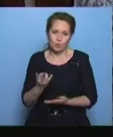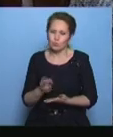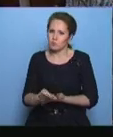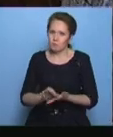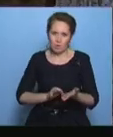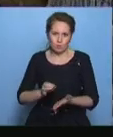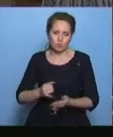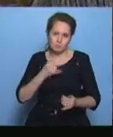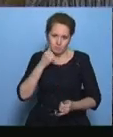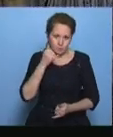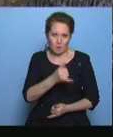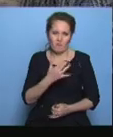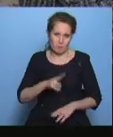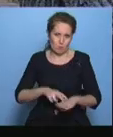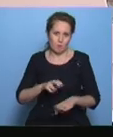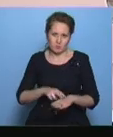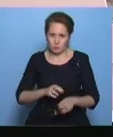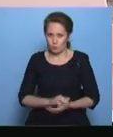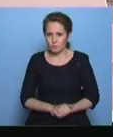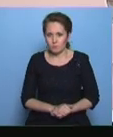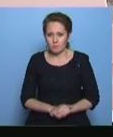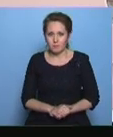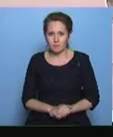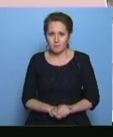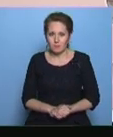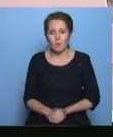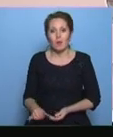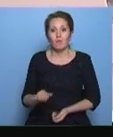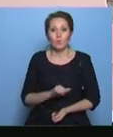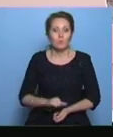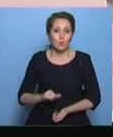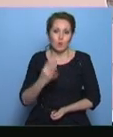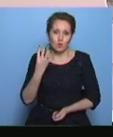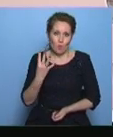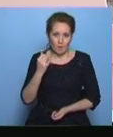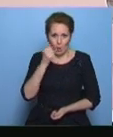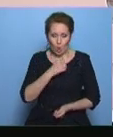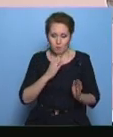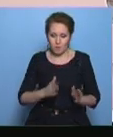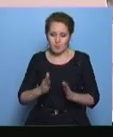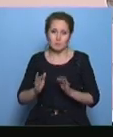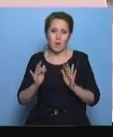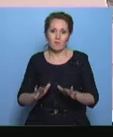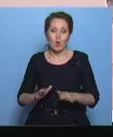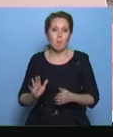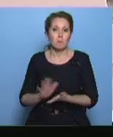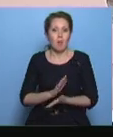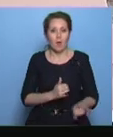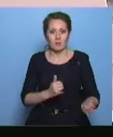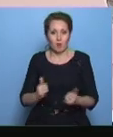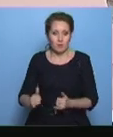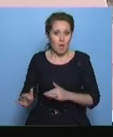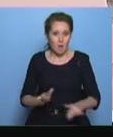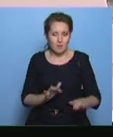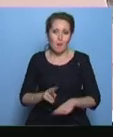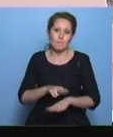же обращаться в полицию. В Удмуртии четвертый год подряд проходит благотворительная акция «Полицейский Дед Мороз». Сотрудники